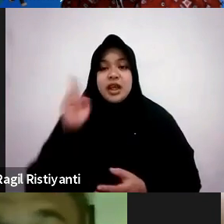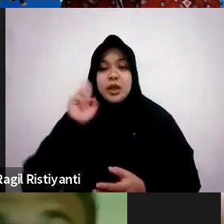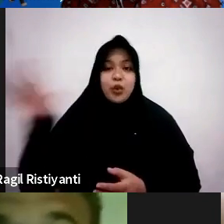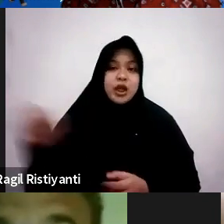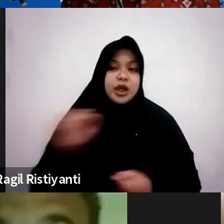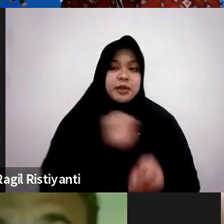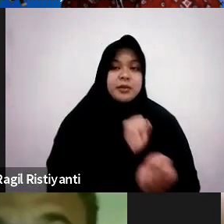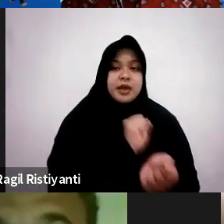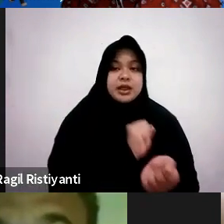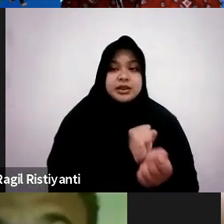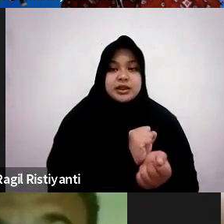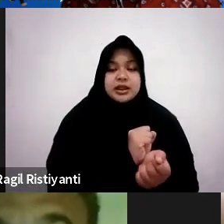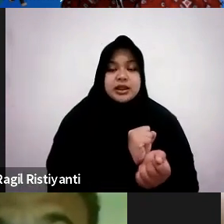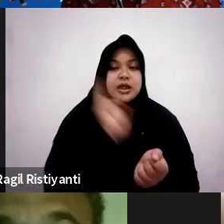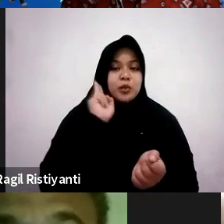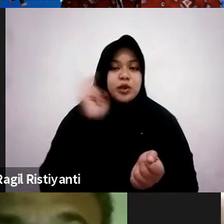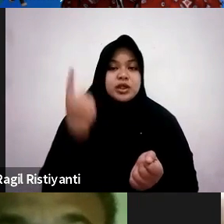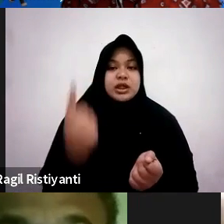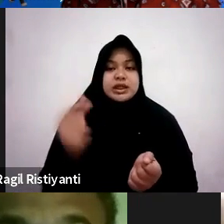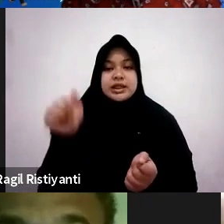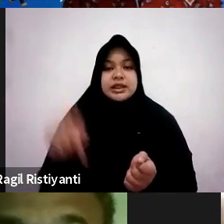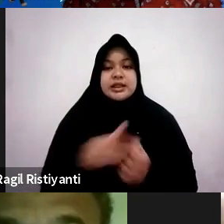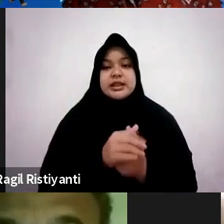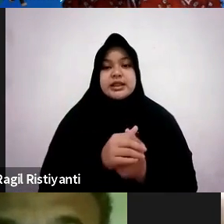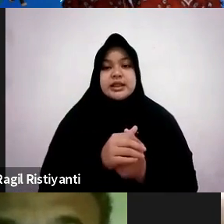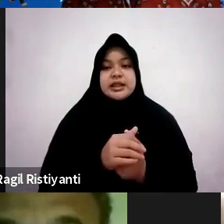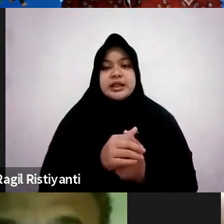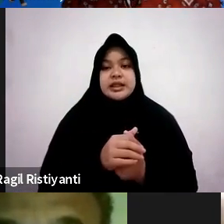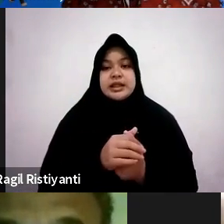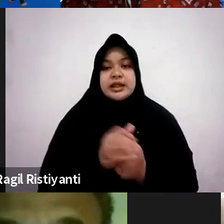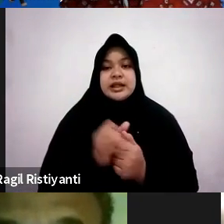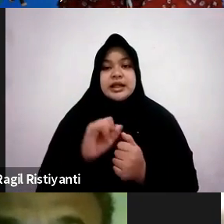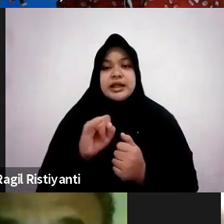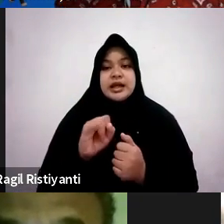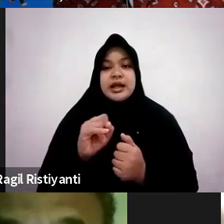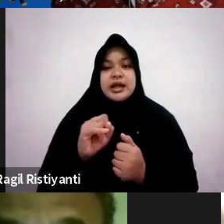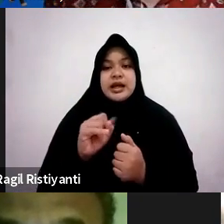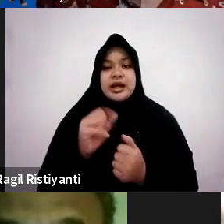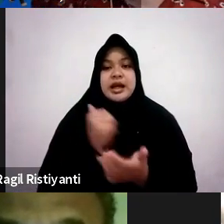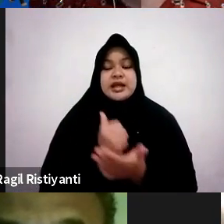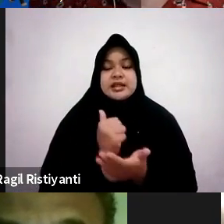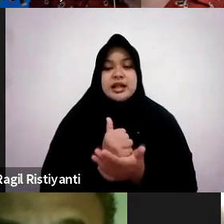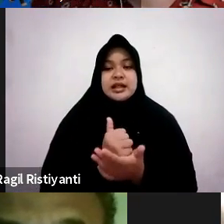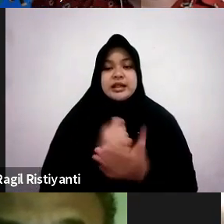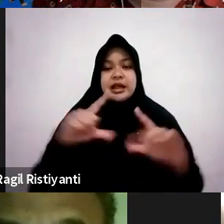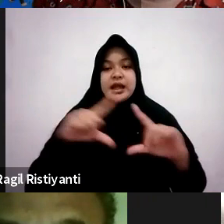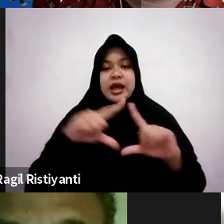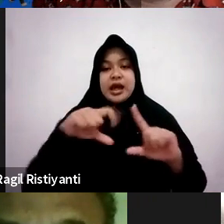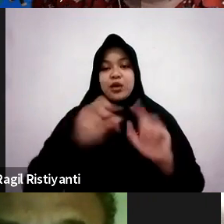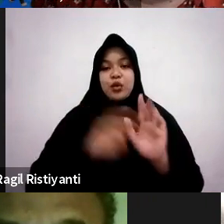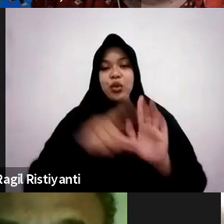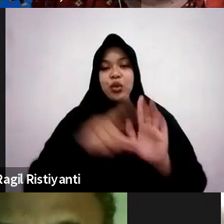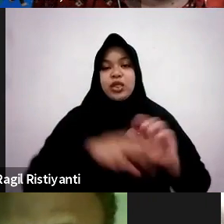asal ibunya sendiri di sini jadi a.sec asalnya akuntan terjadi sekretaris sekarang itu